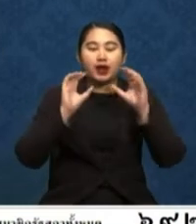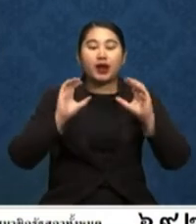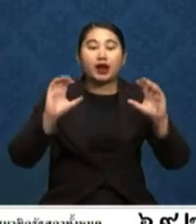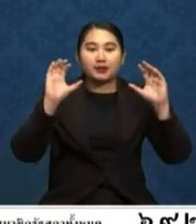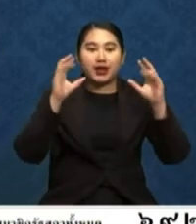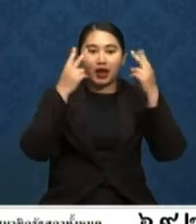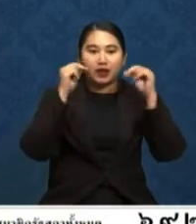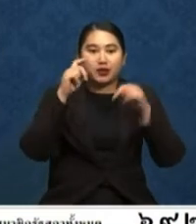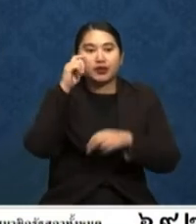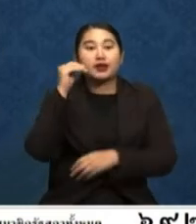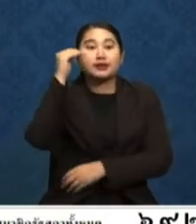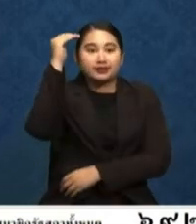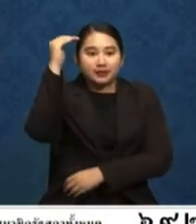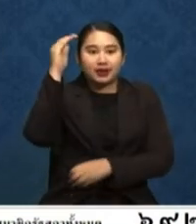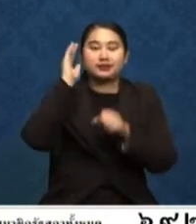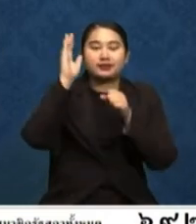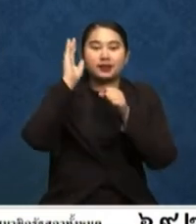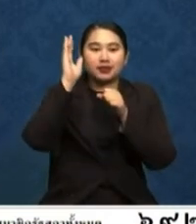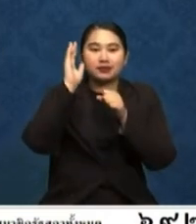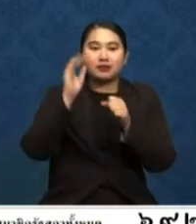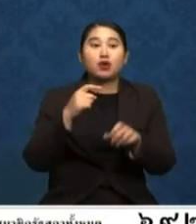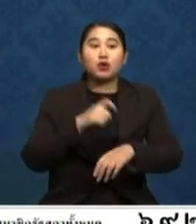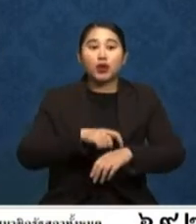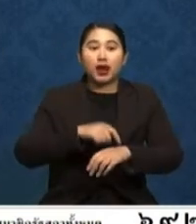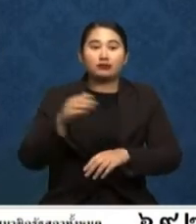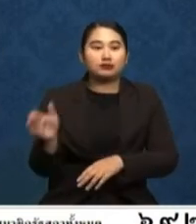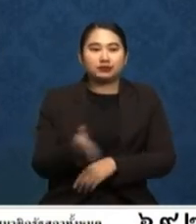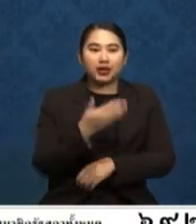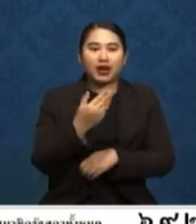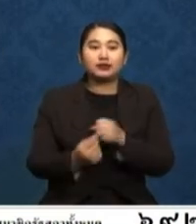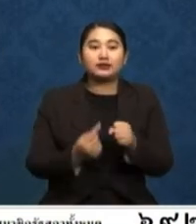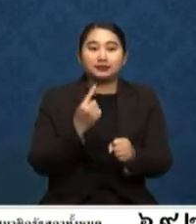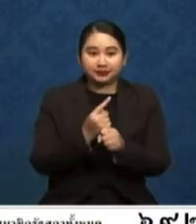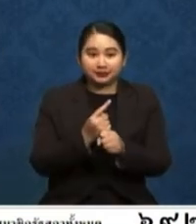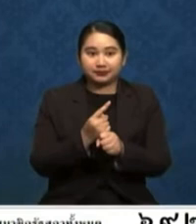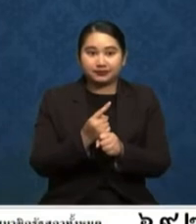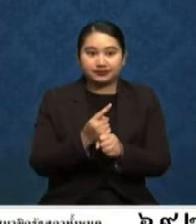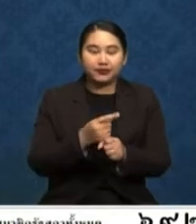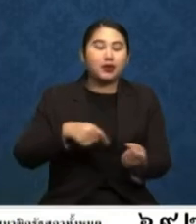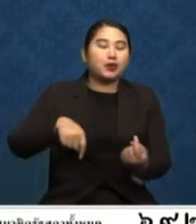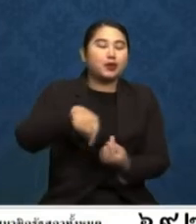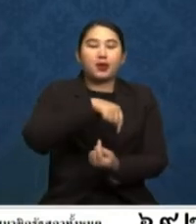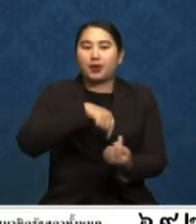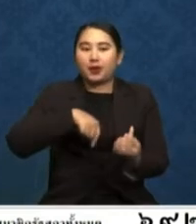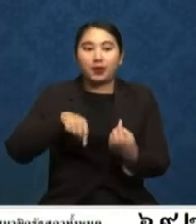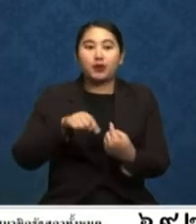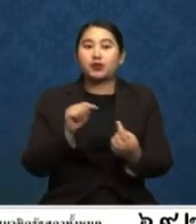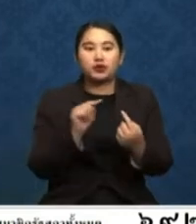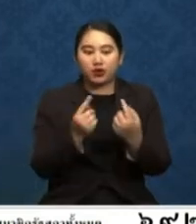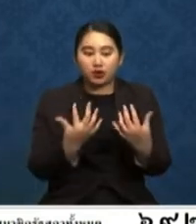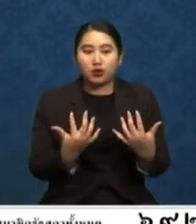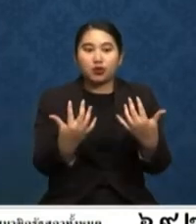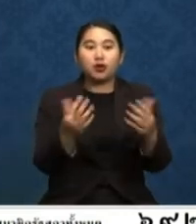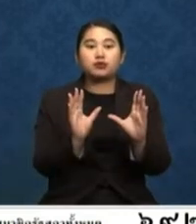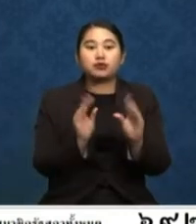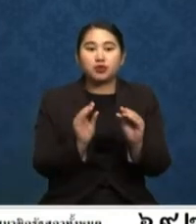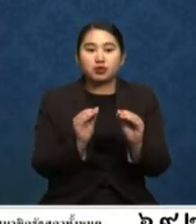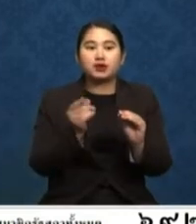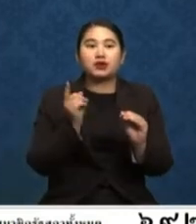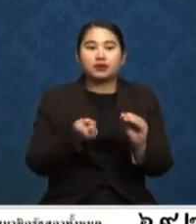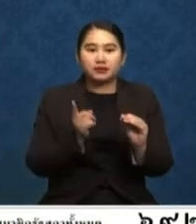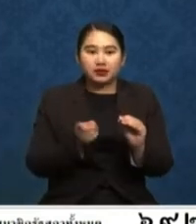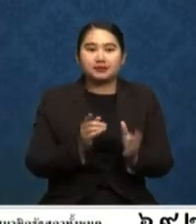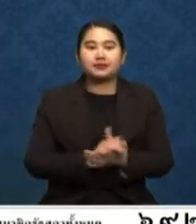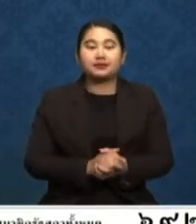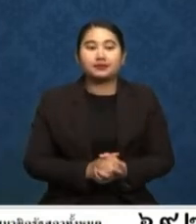นายกเศรษฐาทวีศิลป์เวลาผ่านไป 1ปีค่ะก็วนเวียนกลับมาในบรรยากาศแบบนี้อีกครั้ง